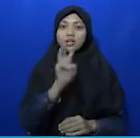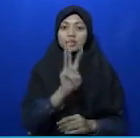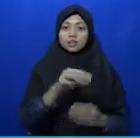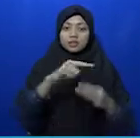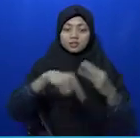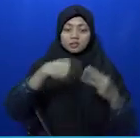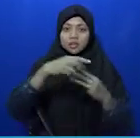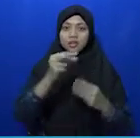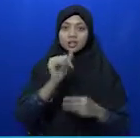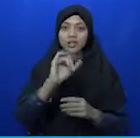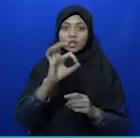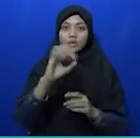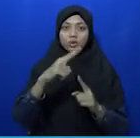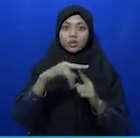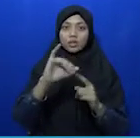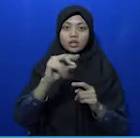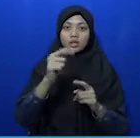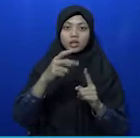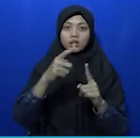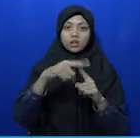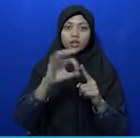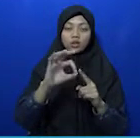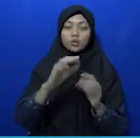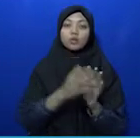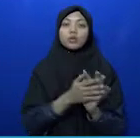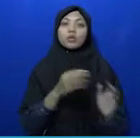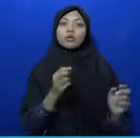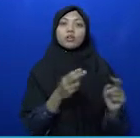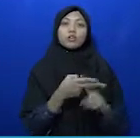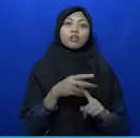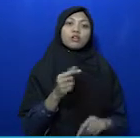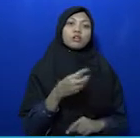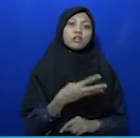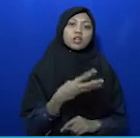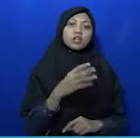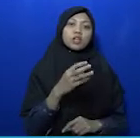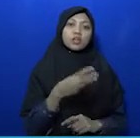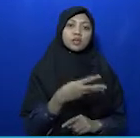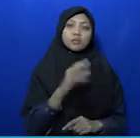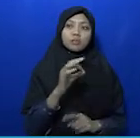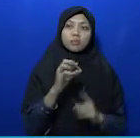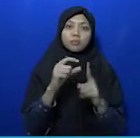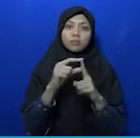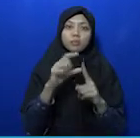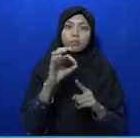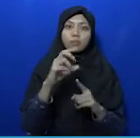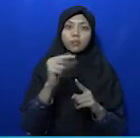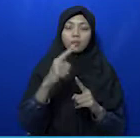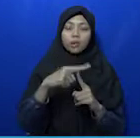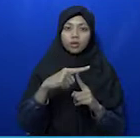perlu menggarisbawahi HOA itu sebenarnya adalah bentuk transparansi dari Inalum dan